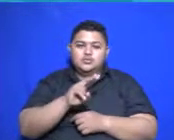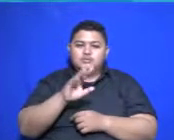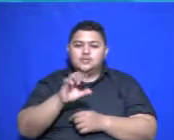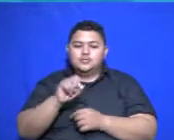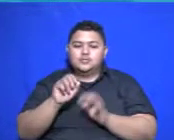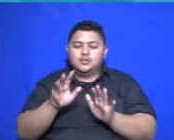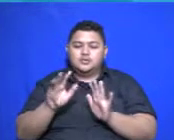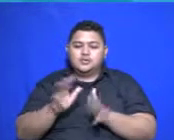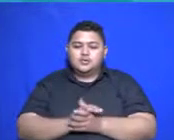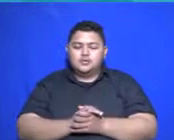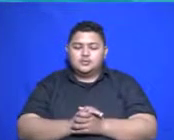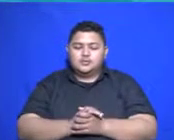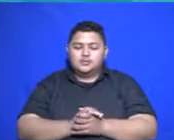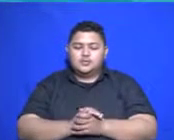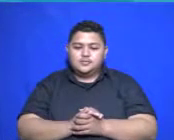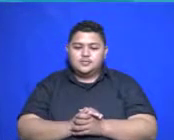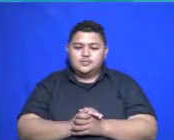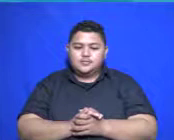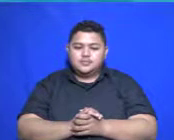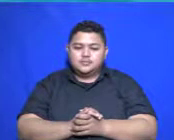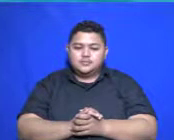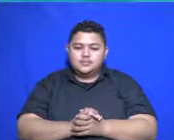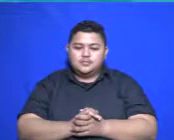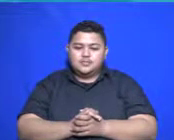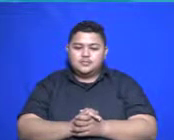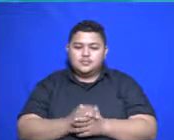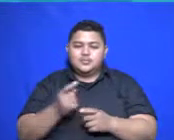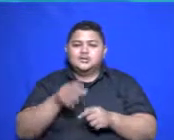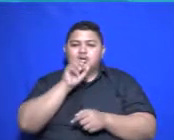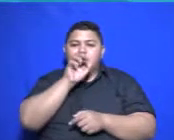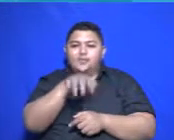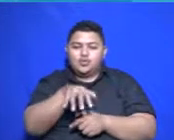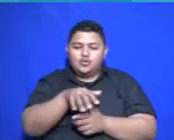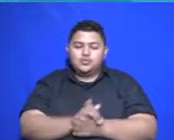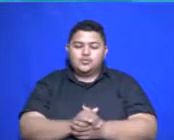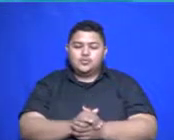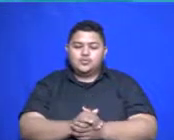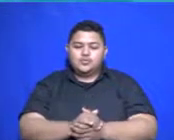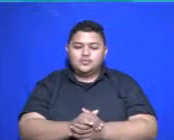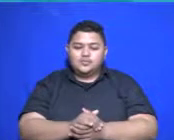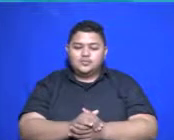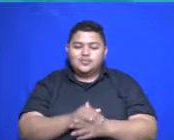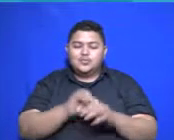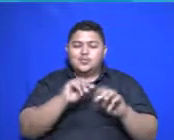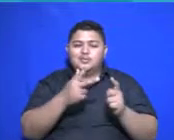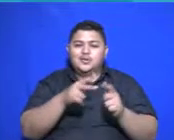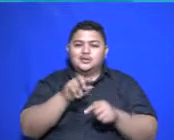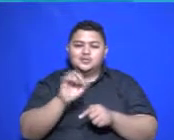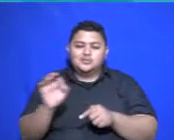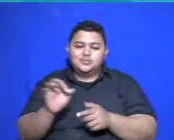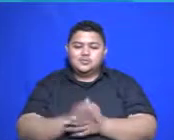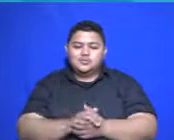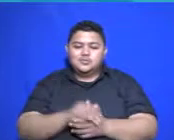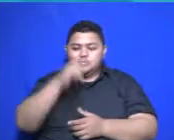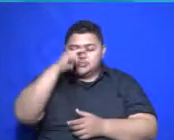5.299. Sementara kalau kita lihat di Singapura itu sudah di angka 18.000. Thailand